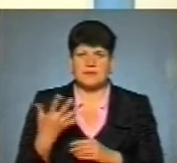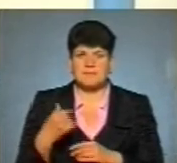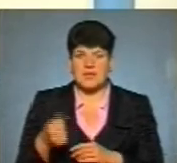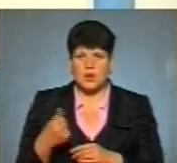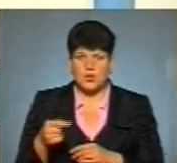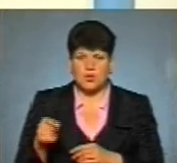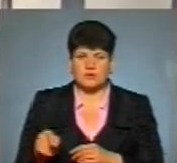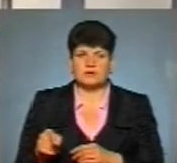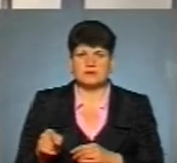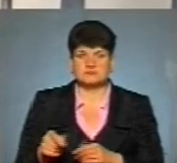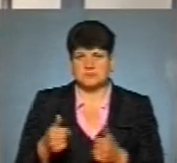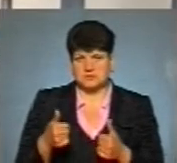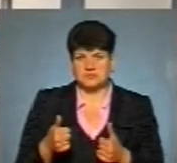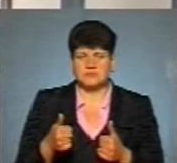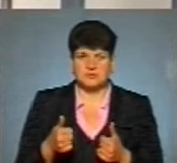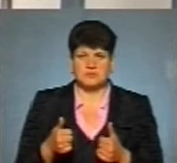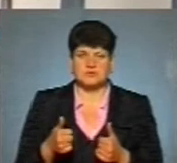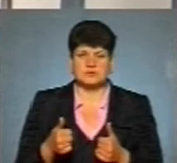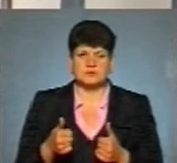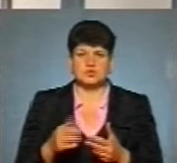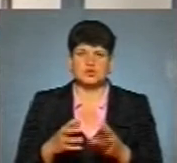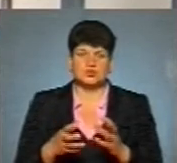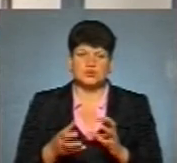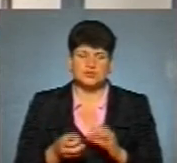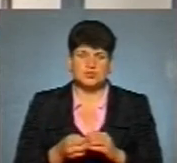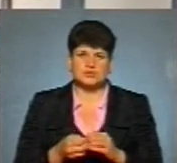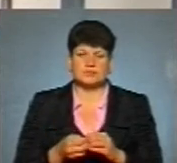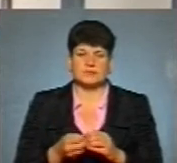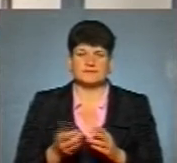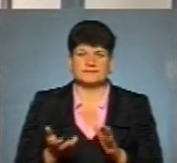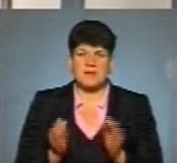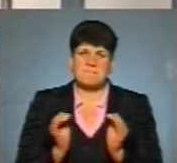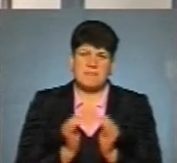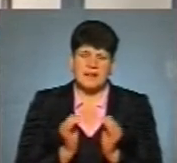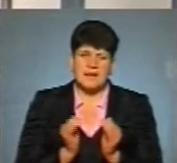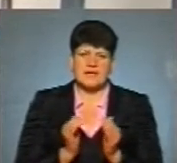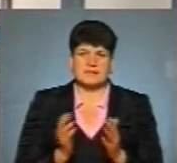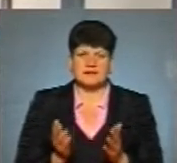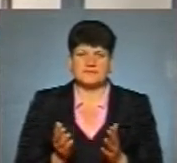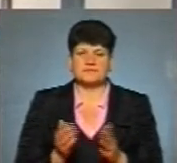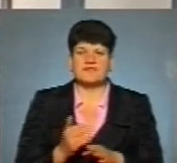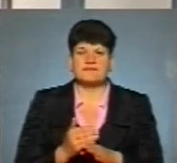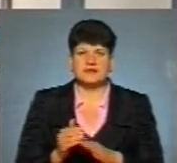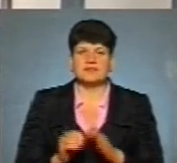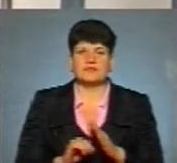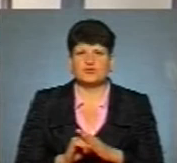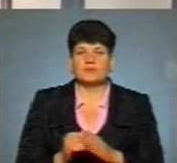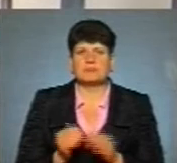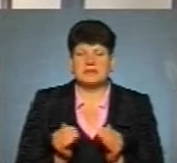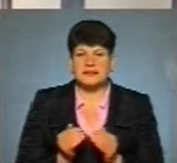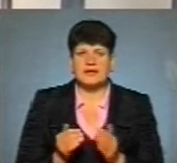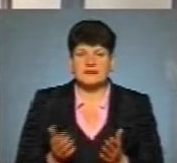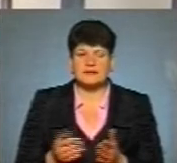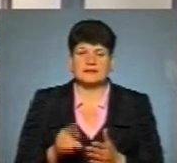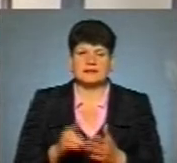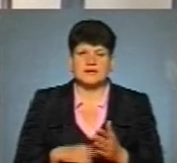років досить хороші, правда, сума досить така маленька, ну, виділили фонду маленька. Ну,